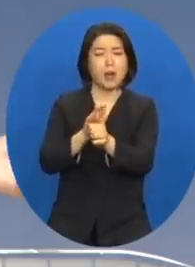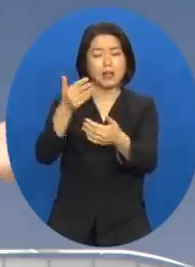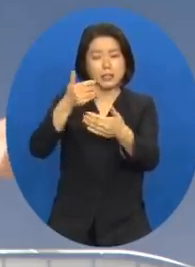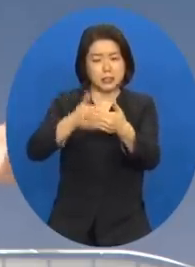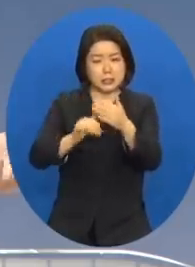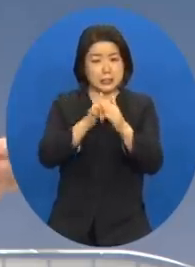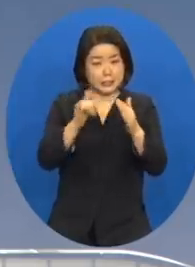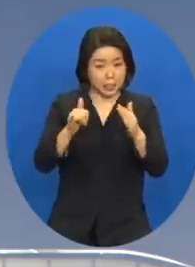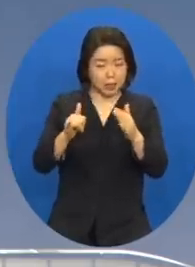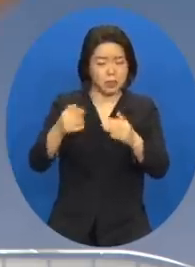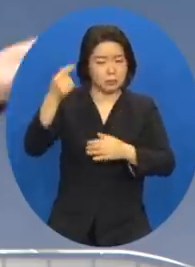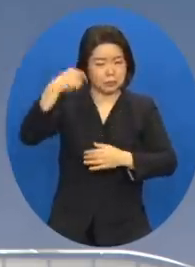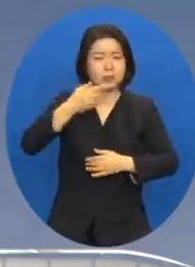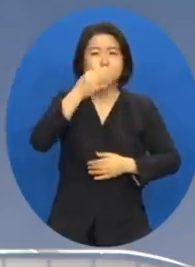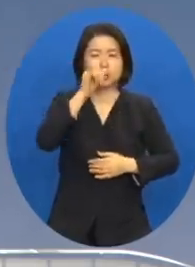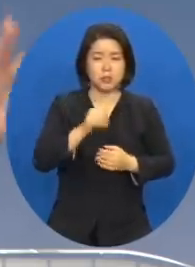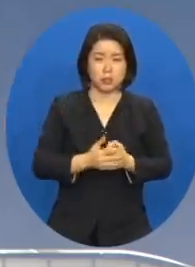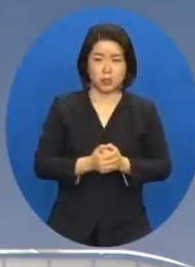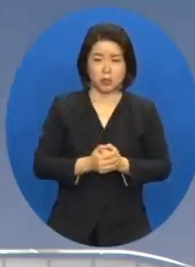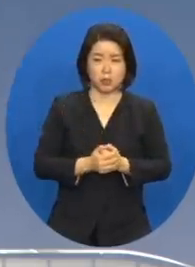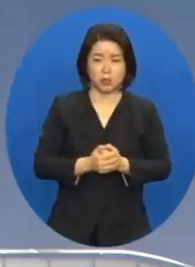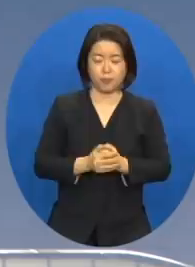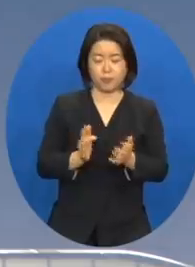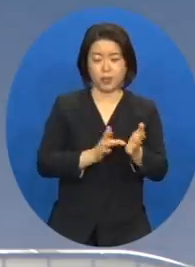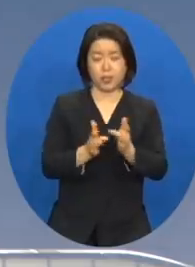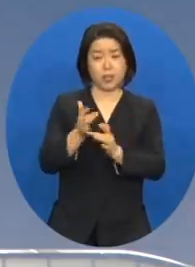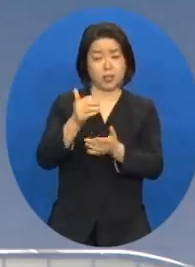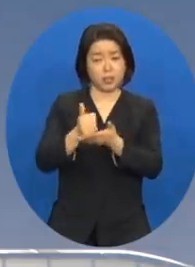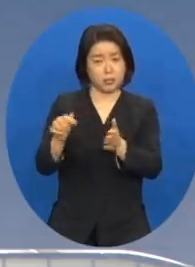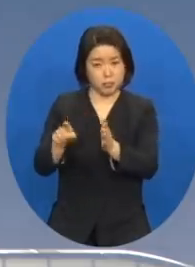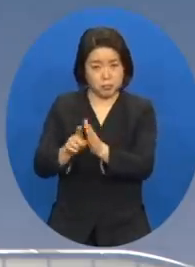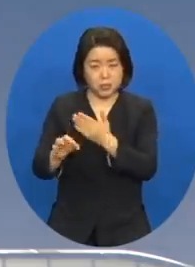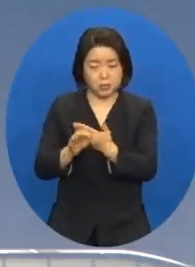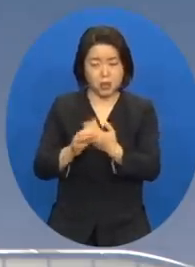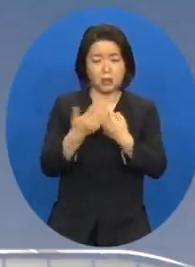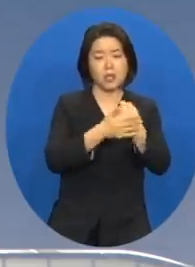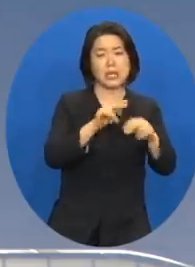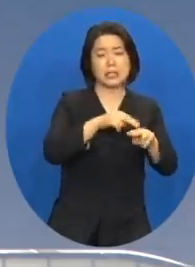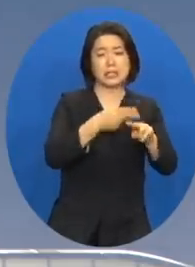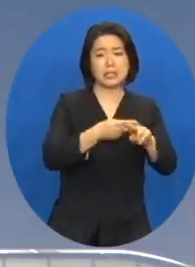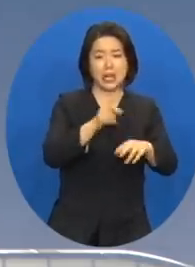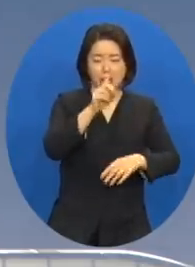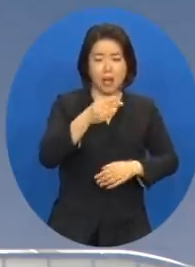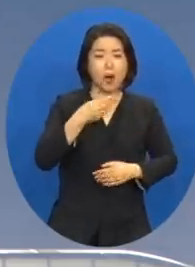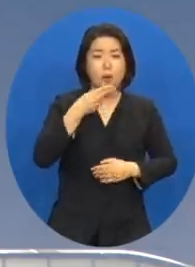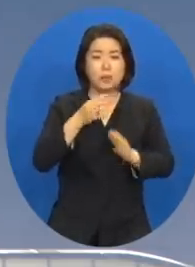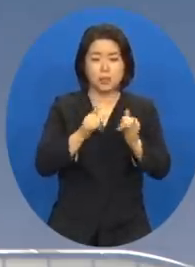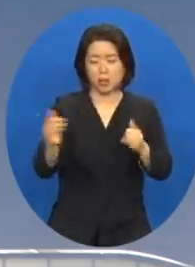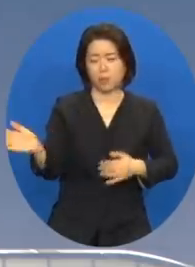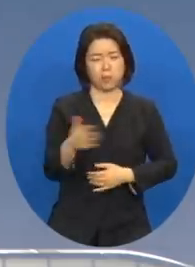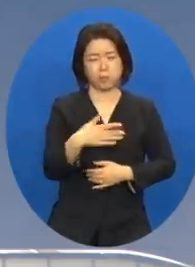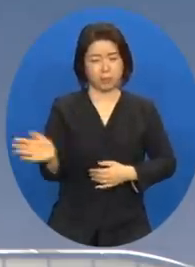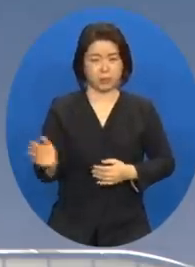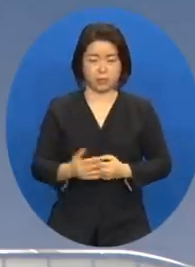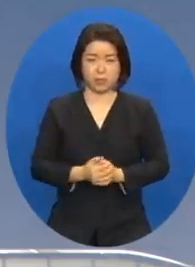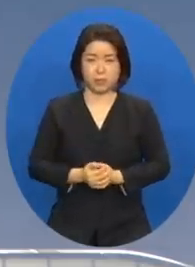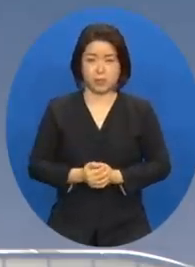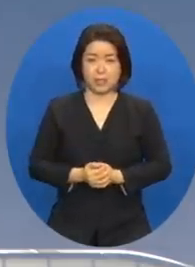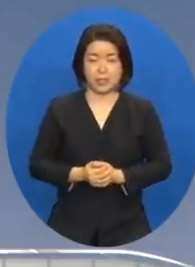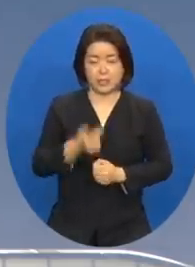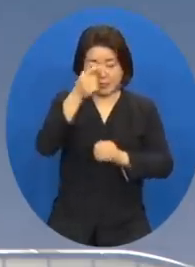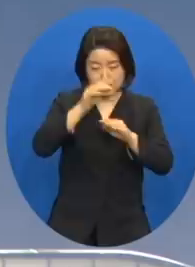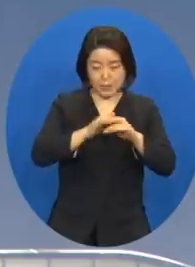예수를 믿는데 은사 없는 사람 한 사람도 없습니다. 여러분이 이렇게 예배드리고